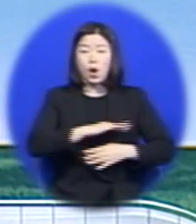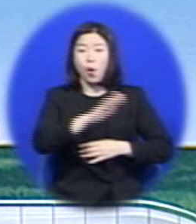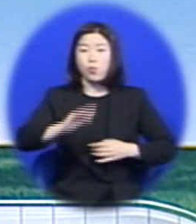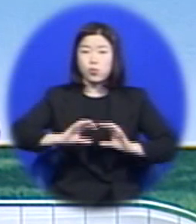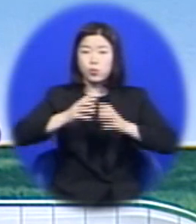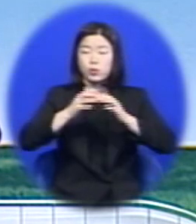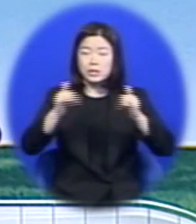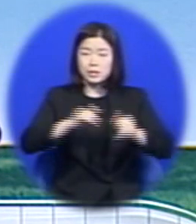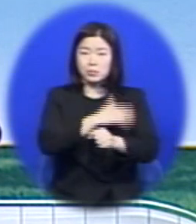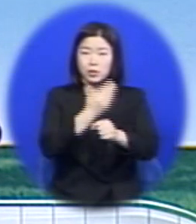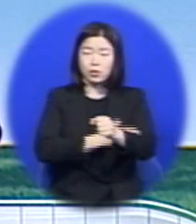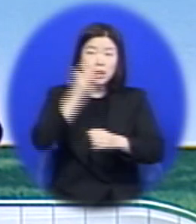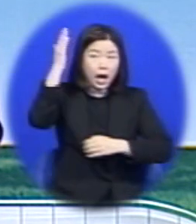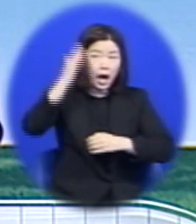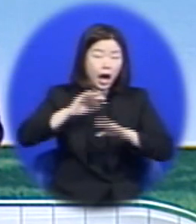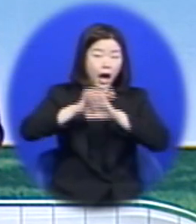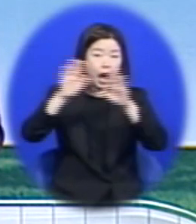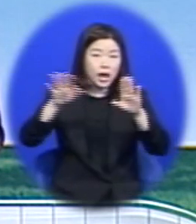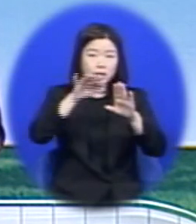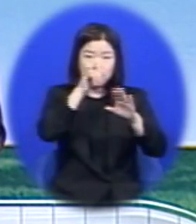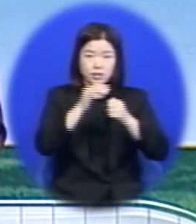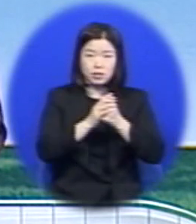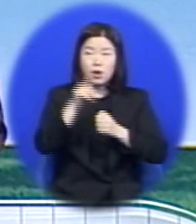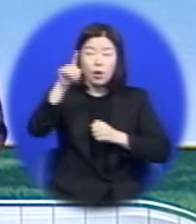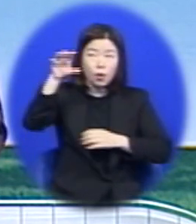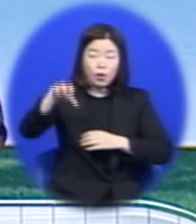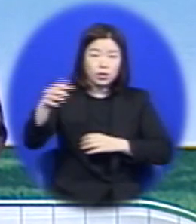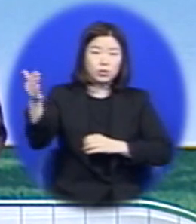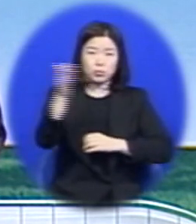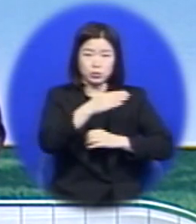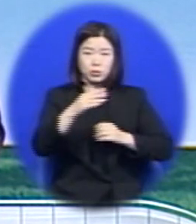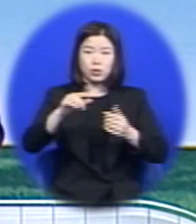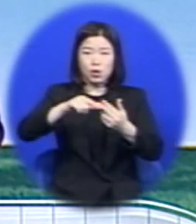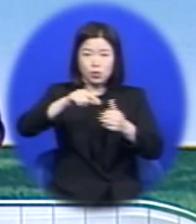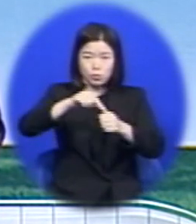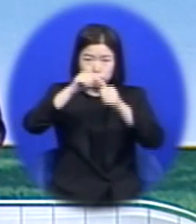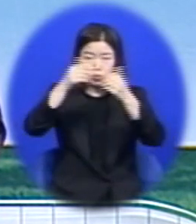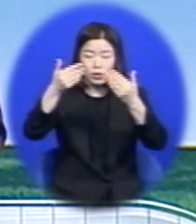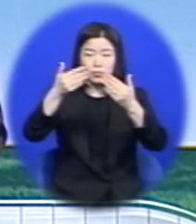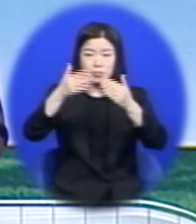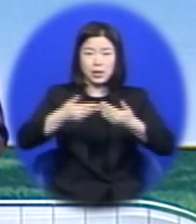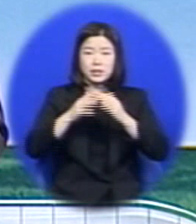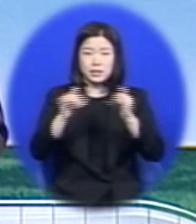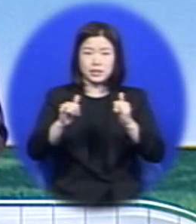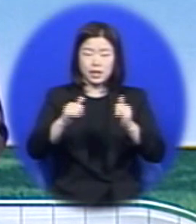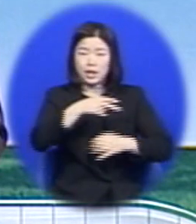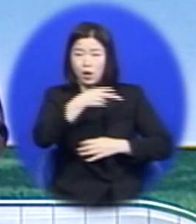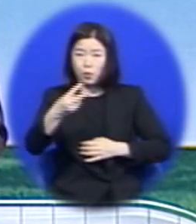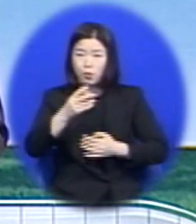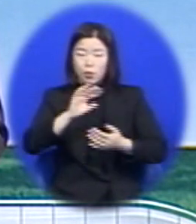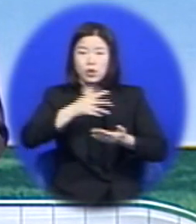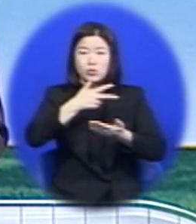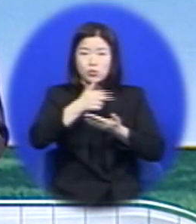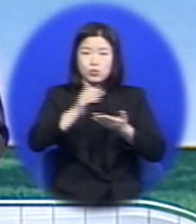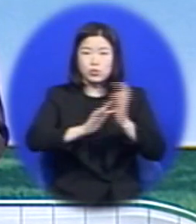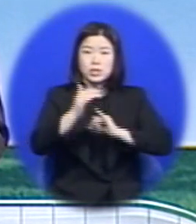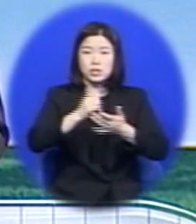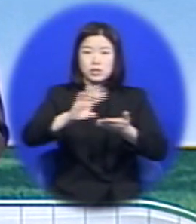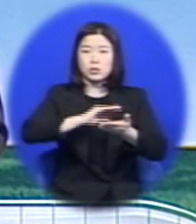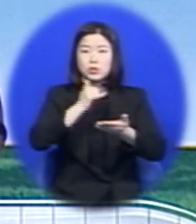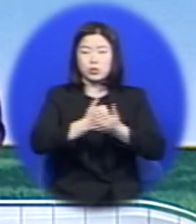시민권은 하늘에 있는지라 거기로부터 구원하는 자 곧 주 예수 그리스도를 기다리노니